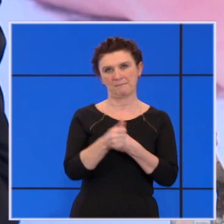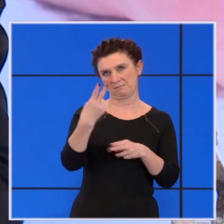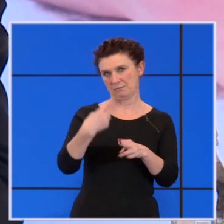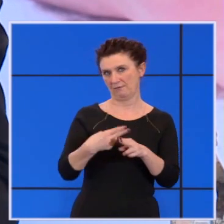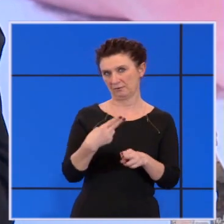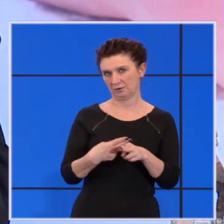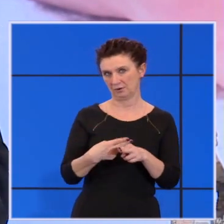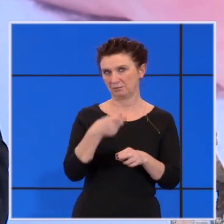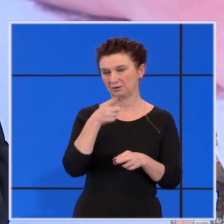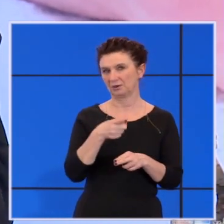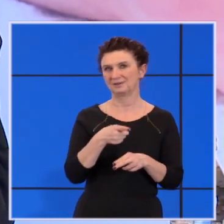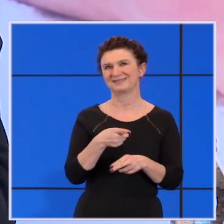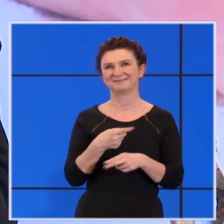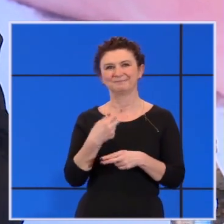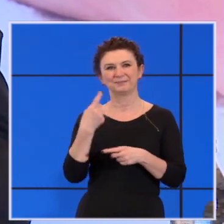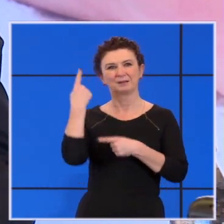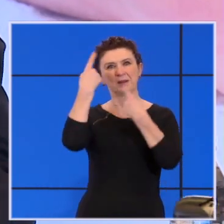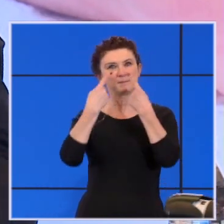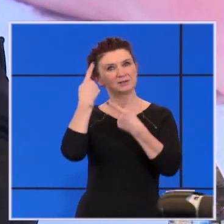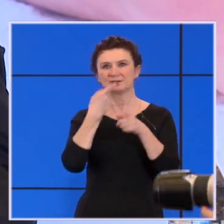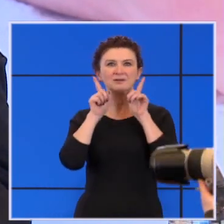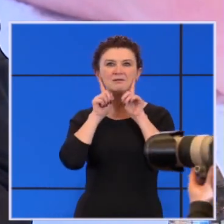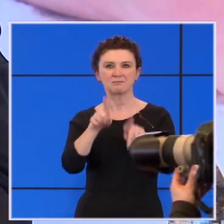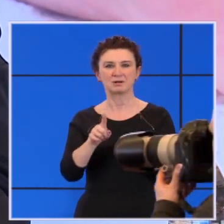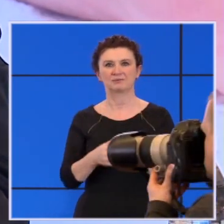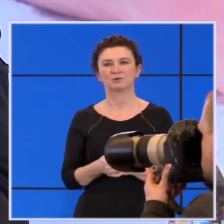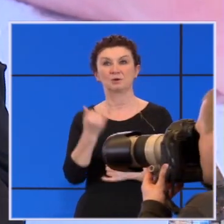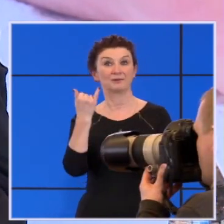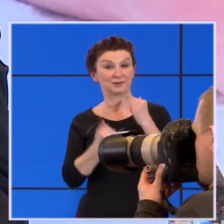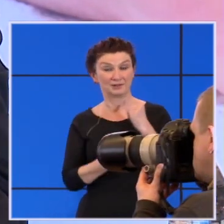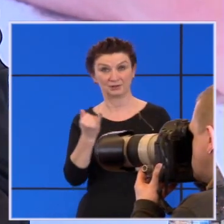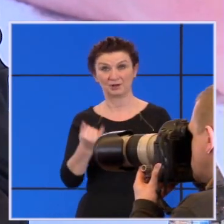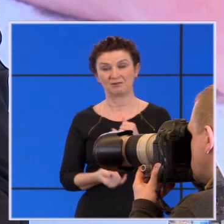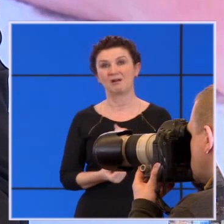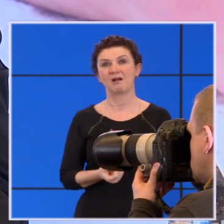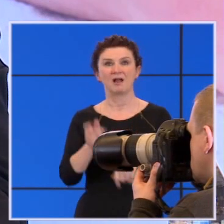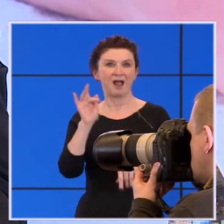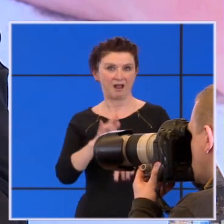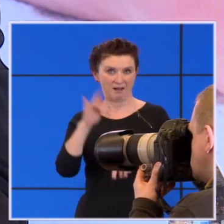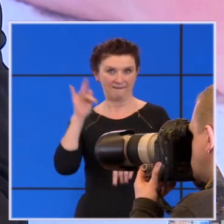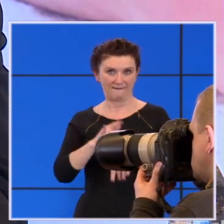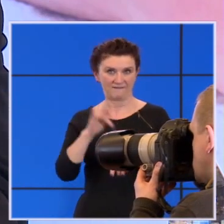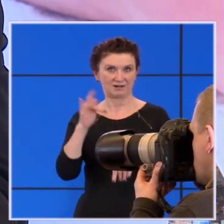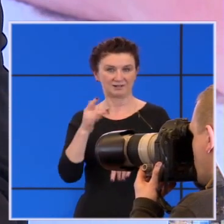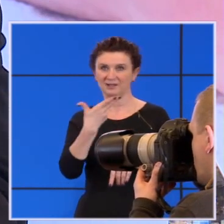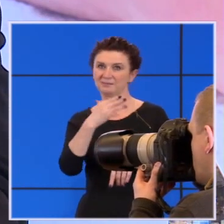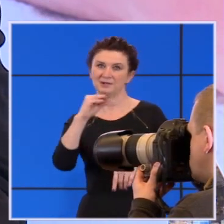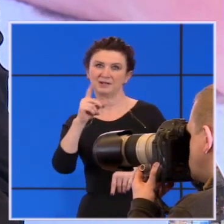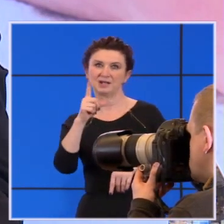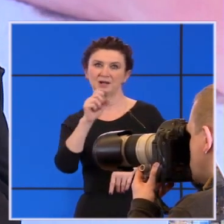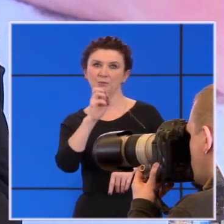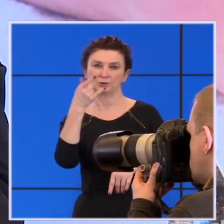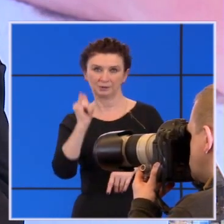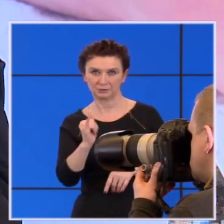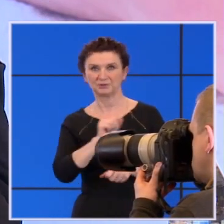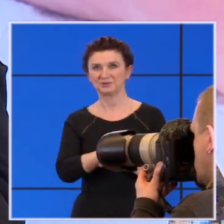się jednak nieprawidłowe, dlatego że jeżeli skutkiem, efektem niepłodności jest brak możliwości posiadania dziecka, a metoda in vitro